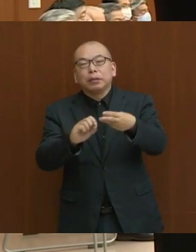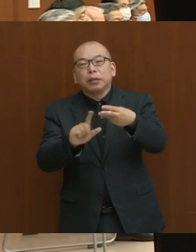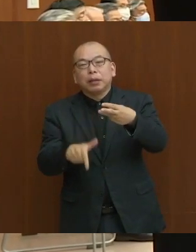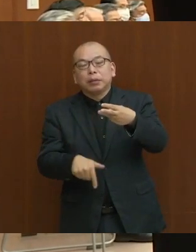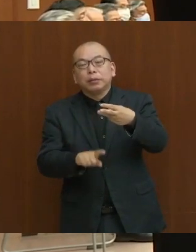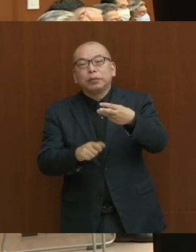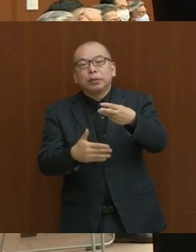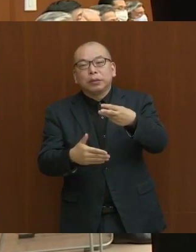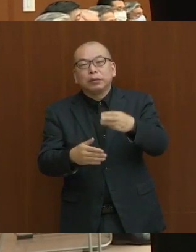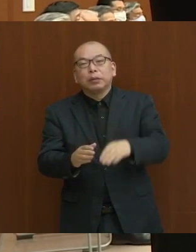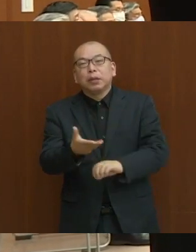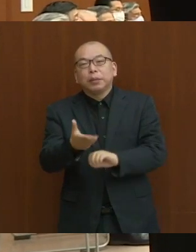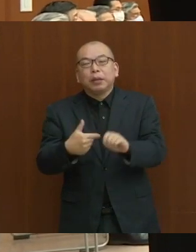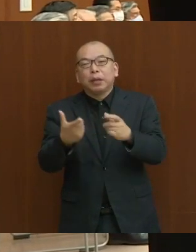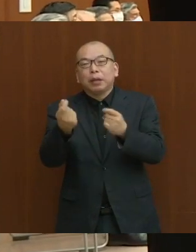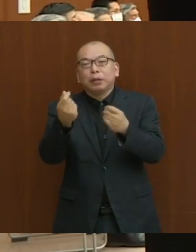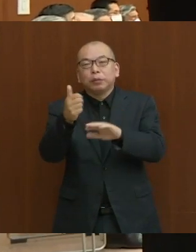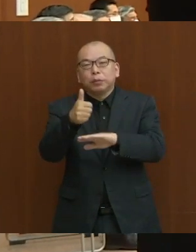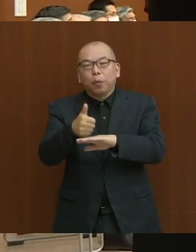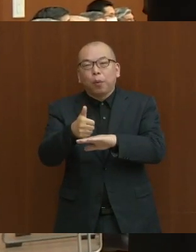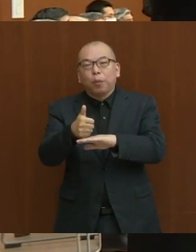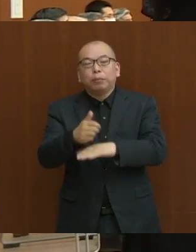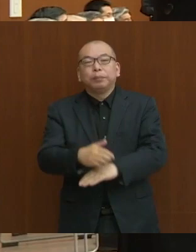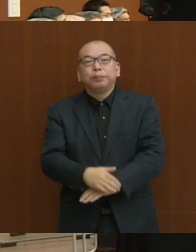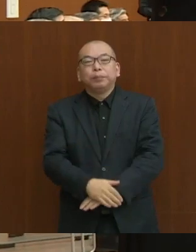月19日、島根大学長、服部康直。